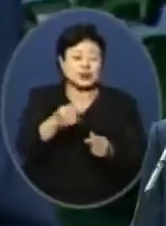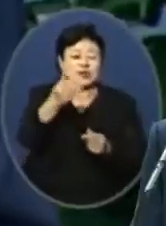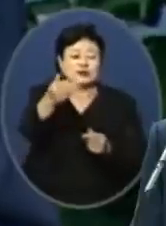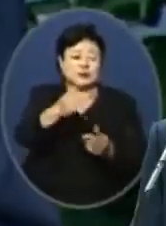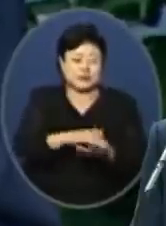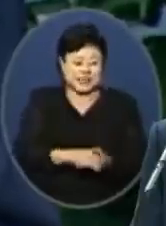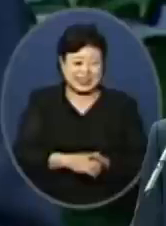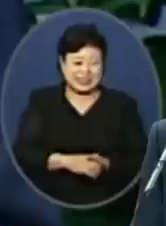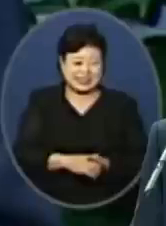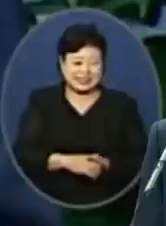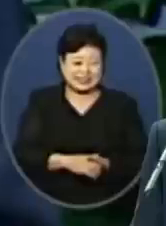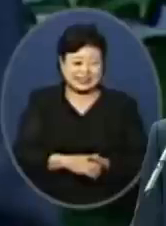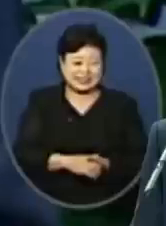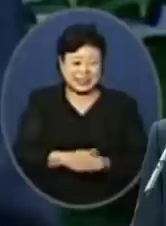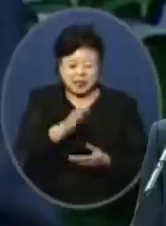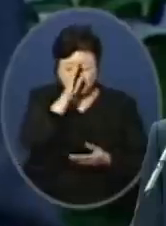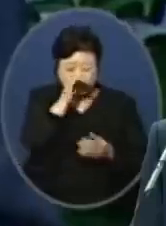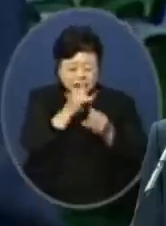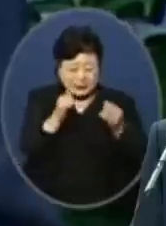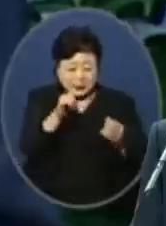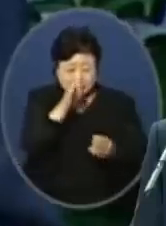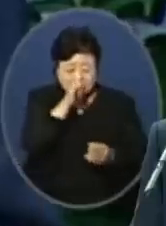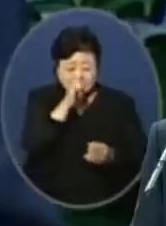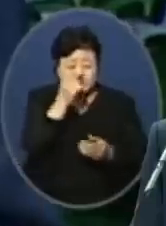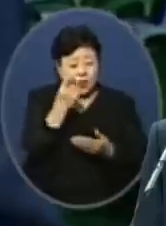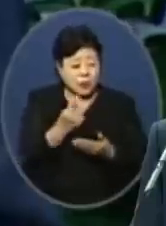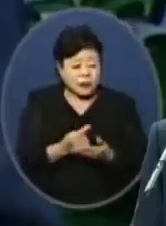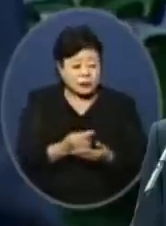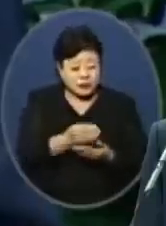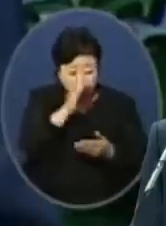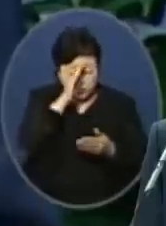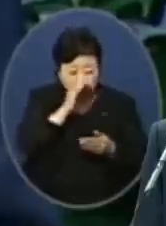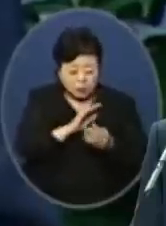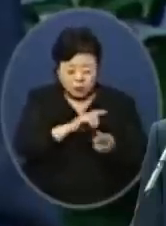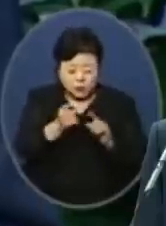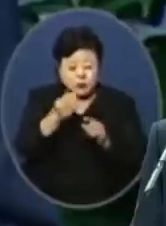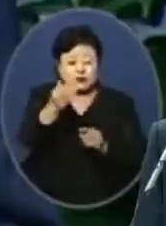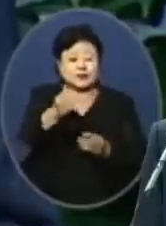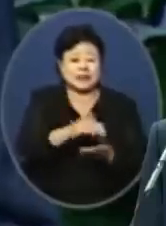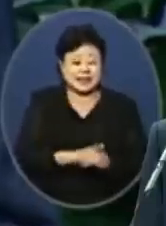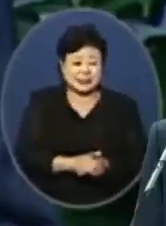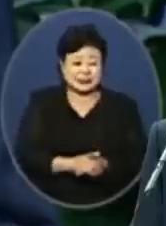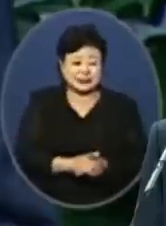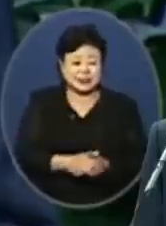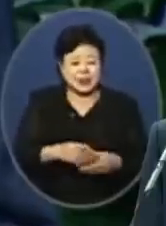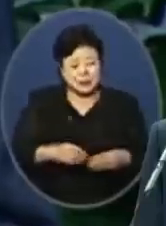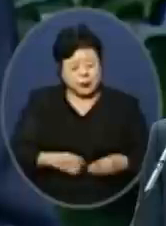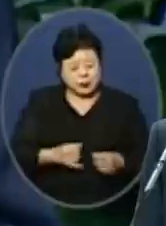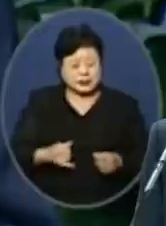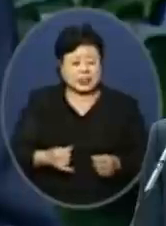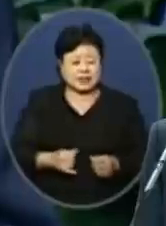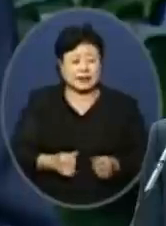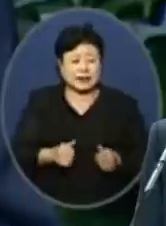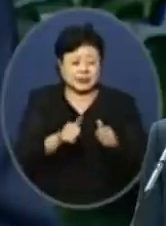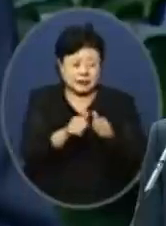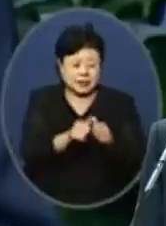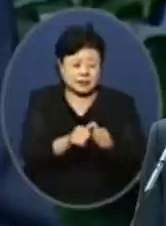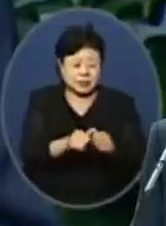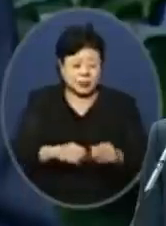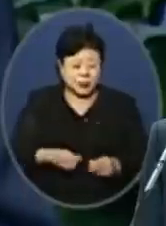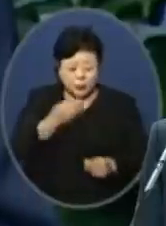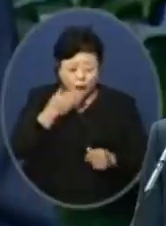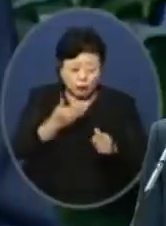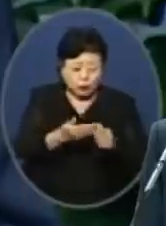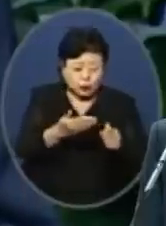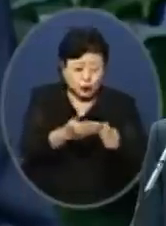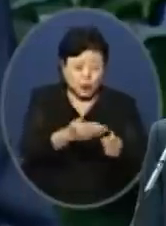구원하시고 병든 자에 찾아가서 병든 자를 고치시고 배고픈 자에게 찾아가서 배고픈 자를